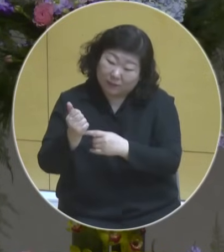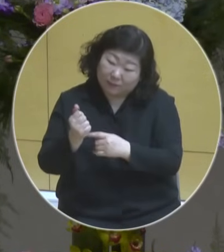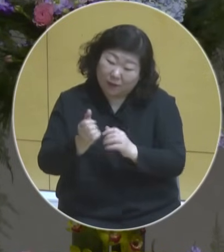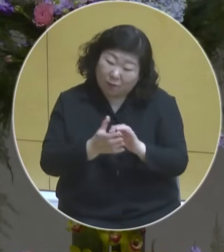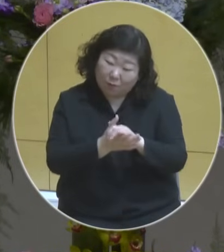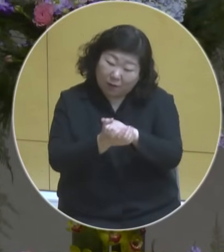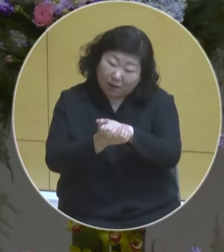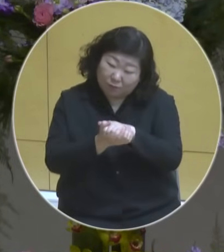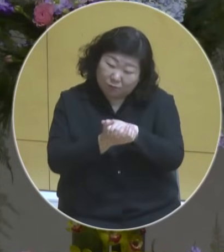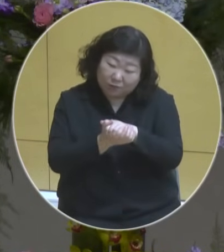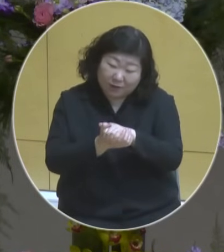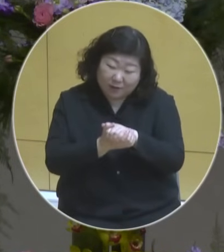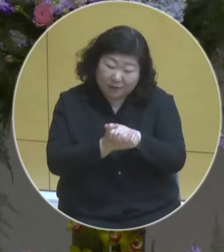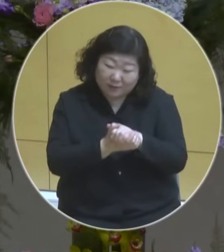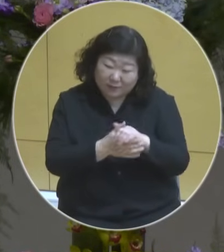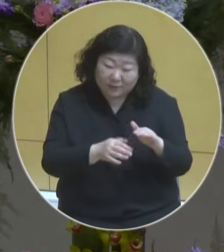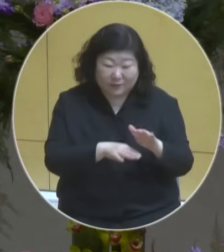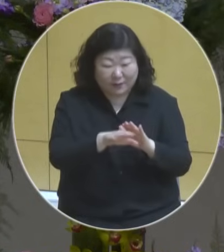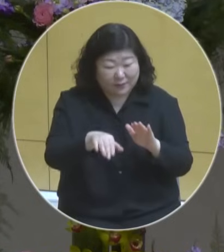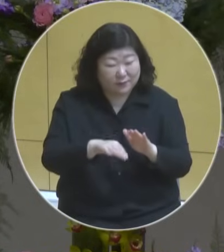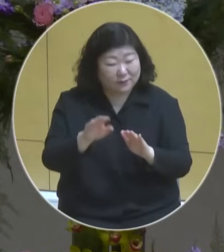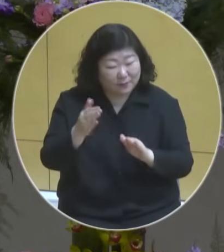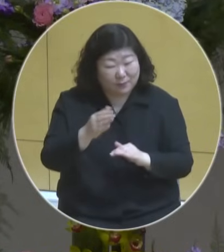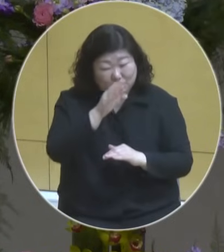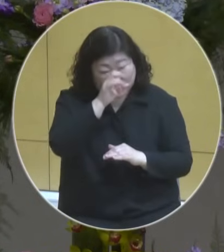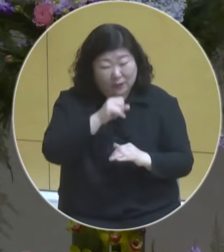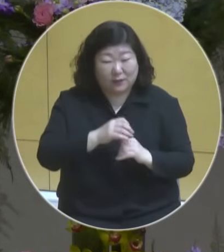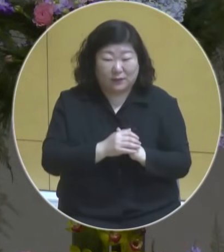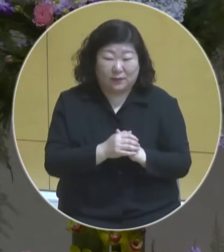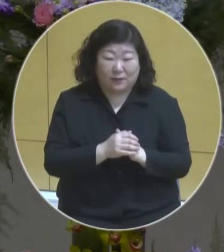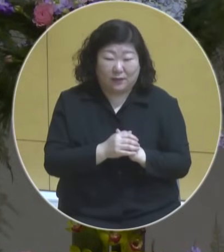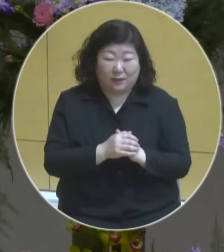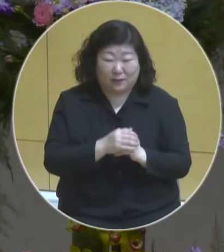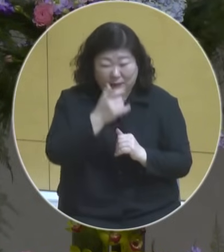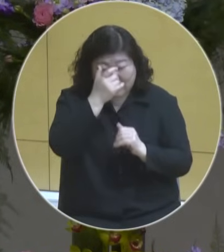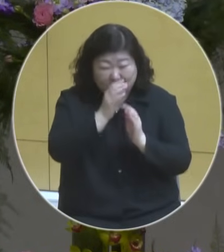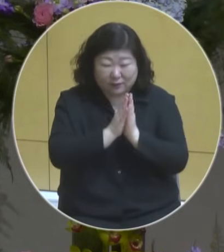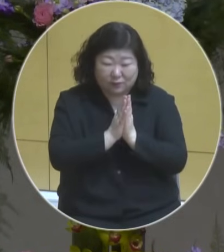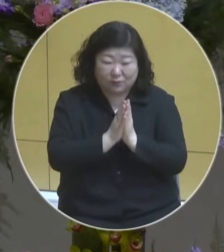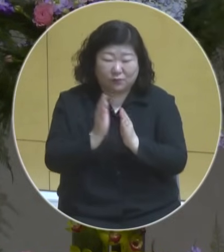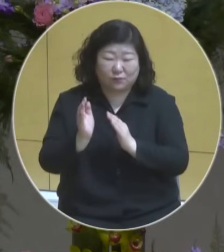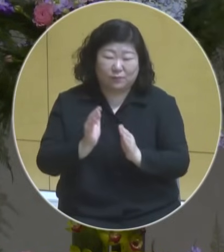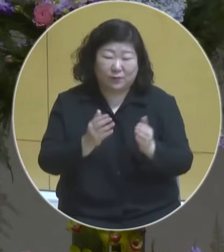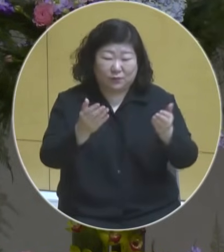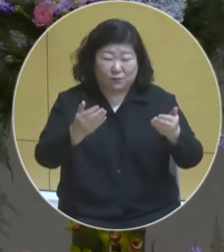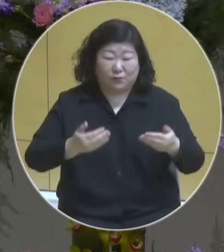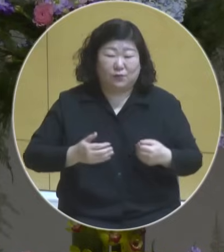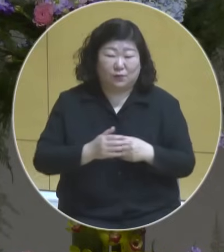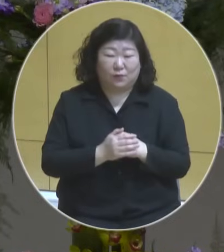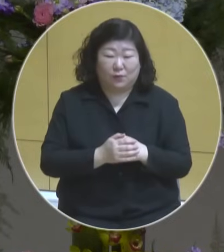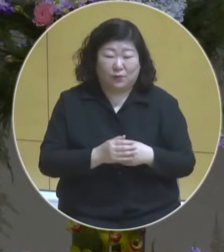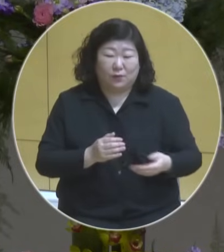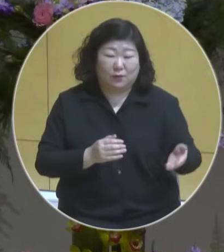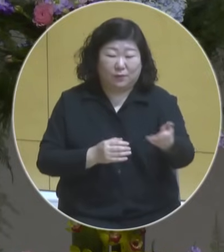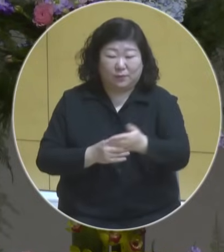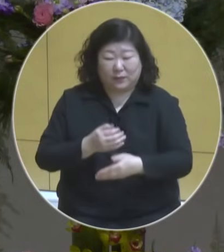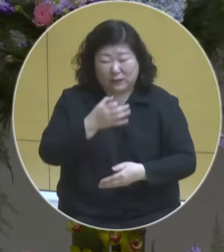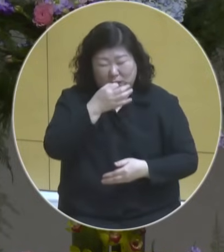화목케 하는 그런 가정이 됐으면 좋겠다 그런 마음으로 기도로 준비하시고요 여러분 힘드셔도